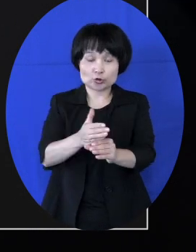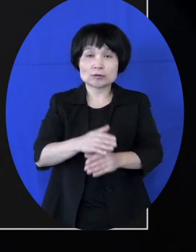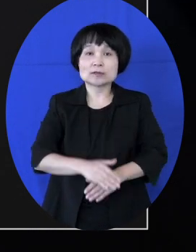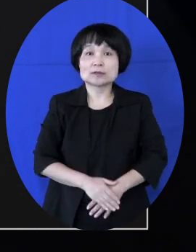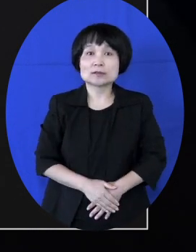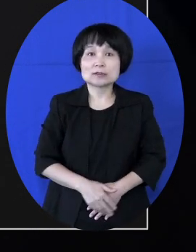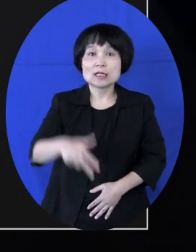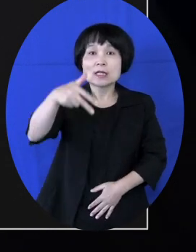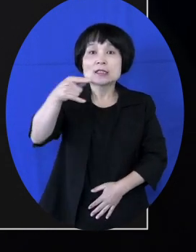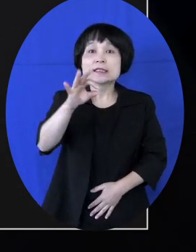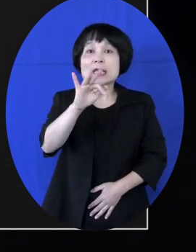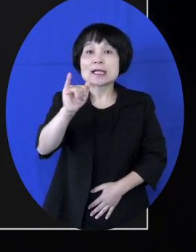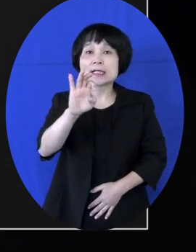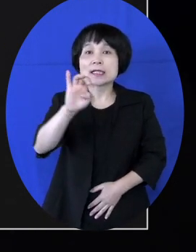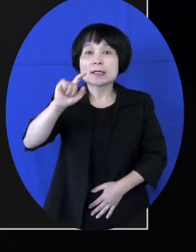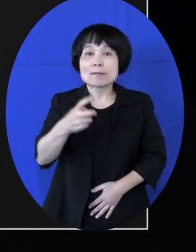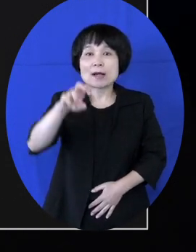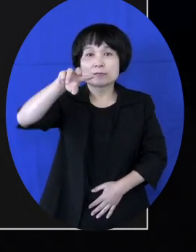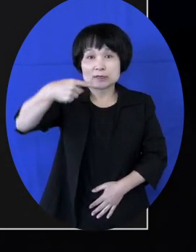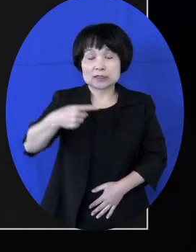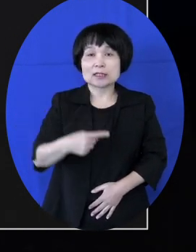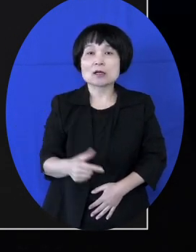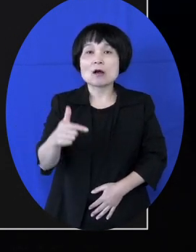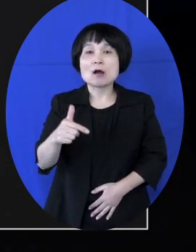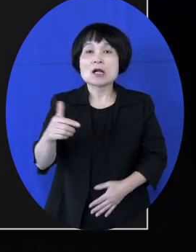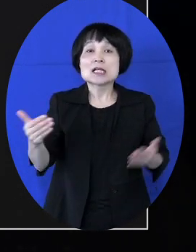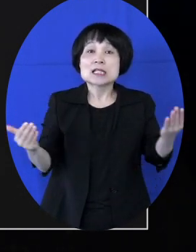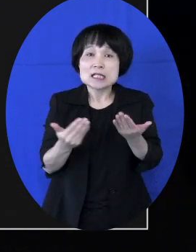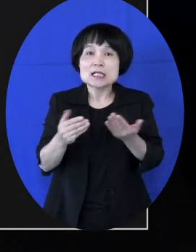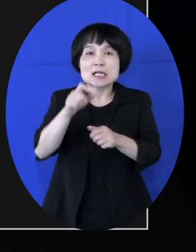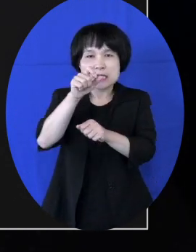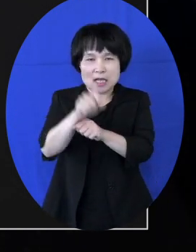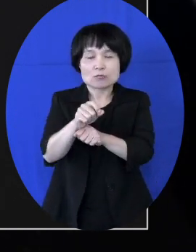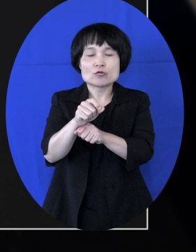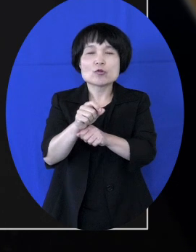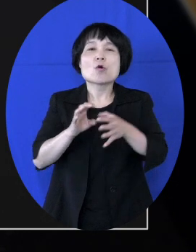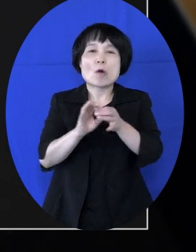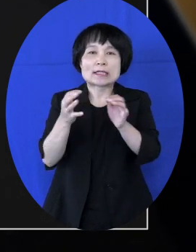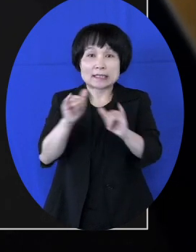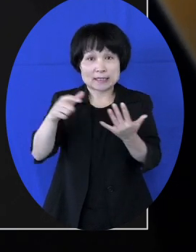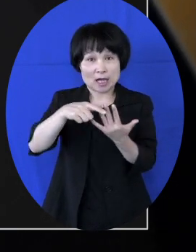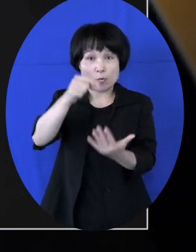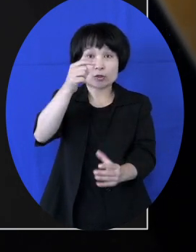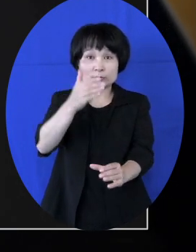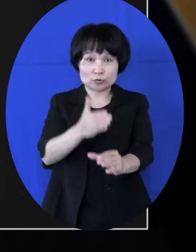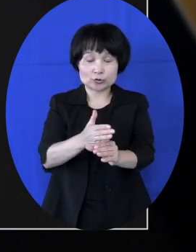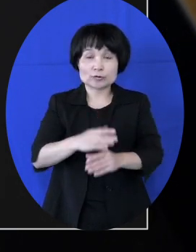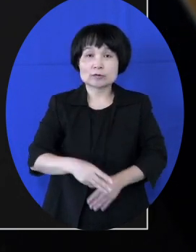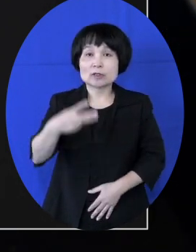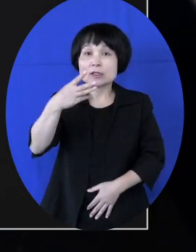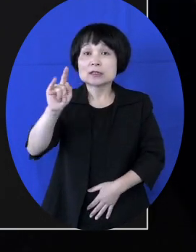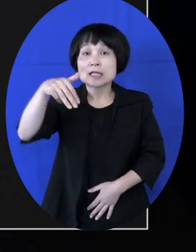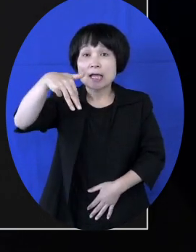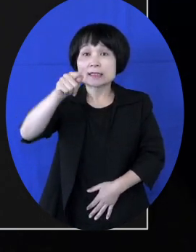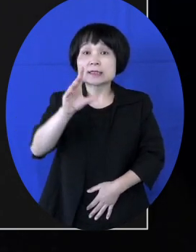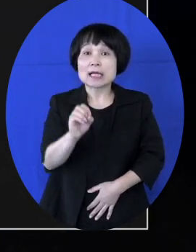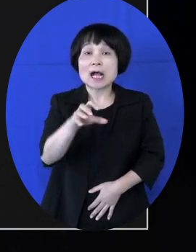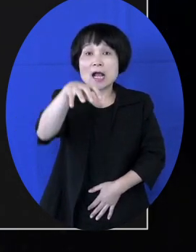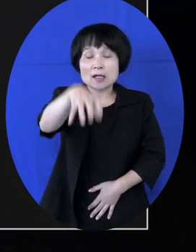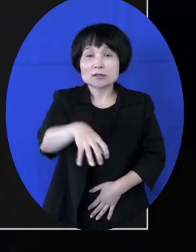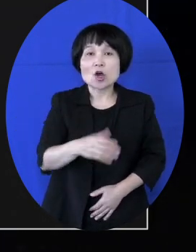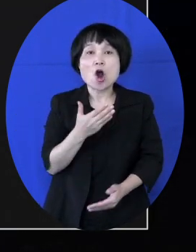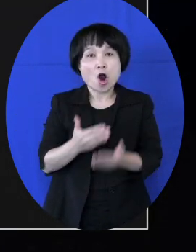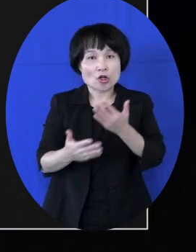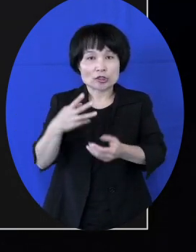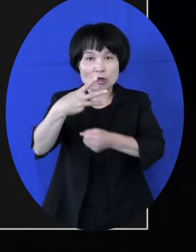주식회사 제이팜스에서 노무 사무원을 모집합니다. 태창산업 주식회사에서 경력